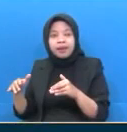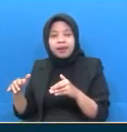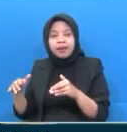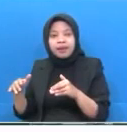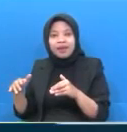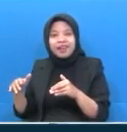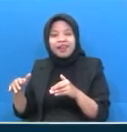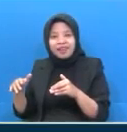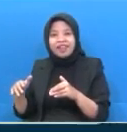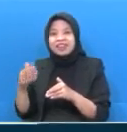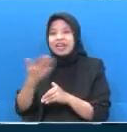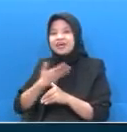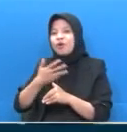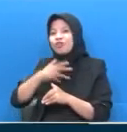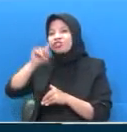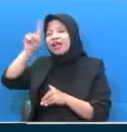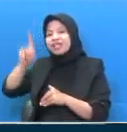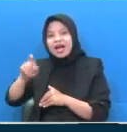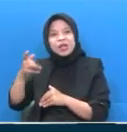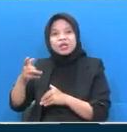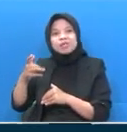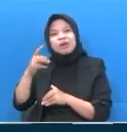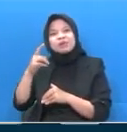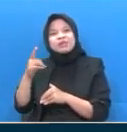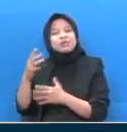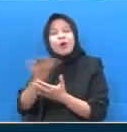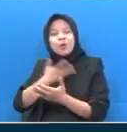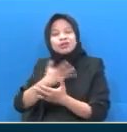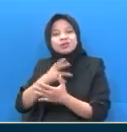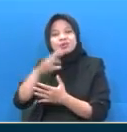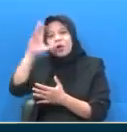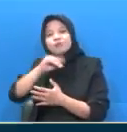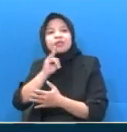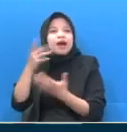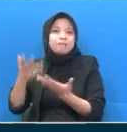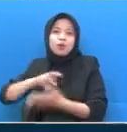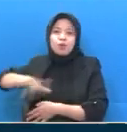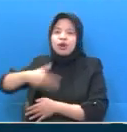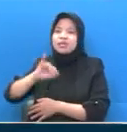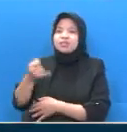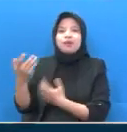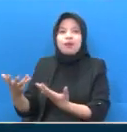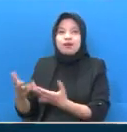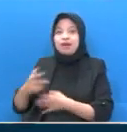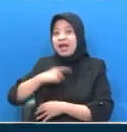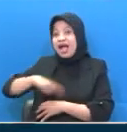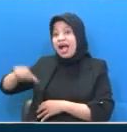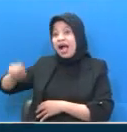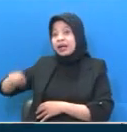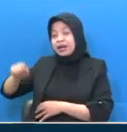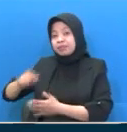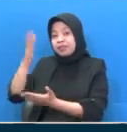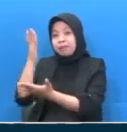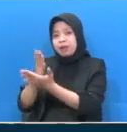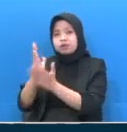Saya ingin bertanya tadinya, apa kemudian ekspektasi dari keluarga? Karena kan hakim juga sudah